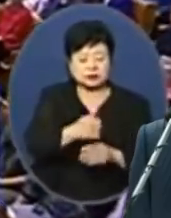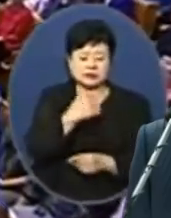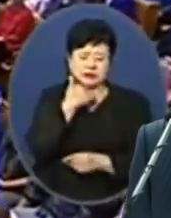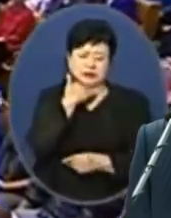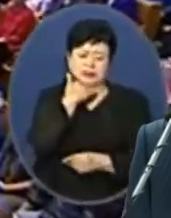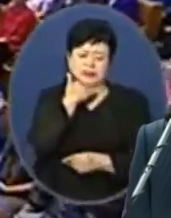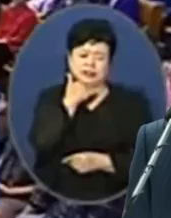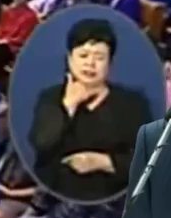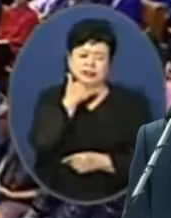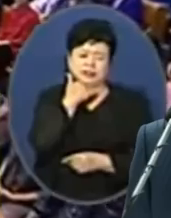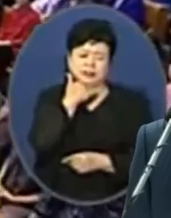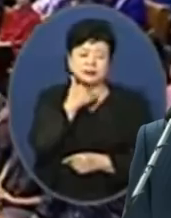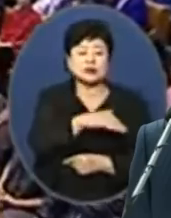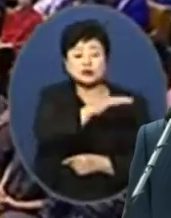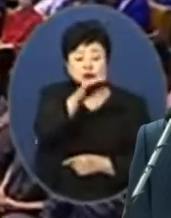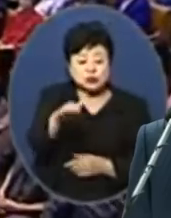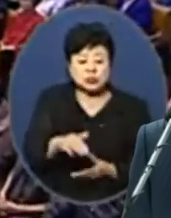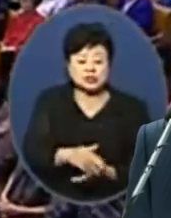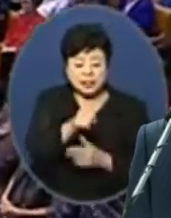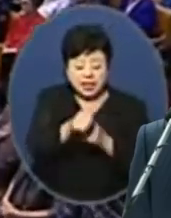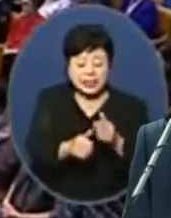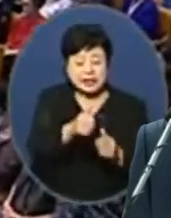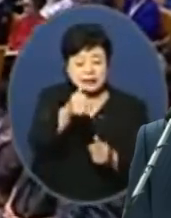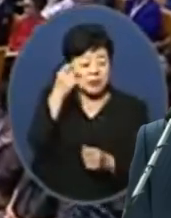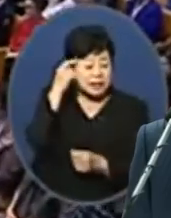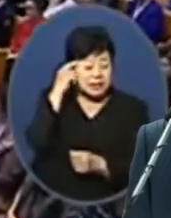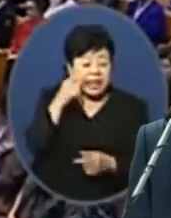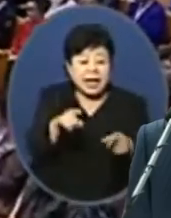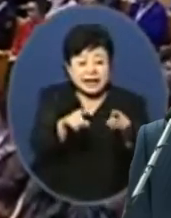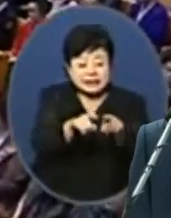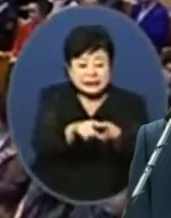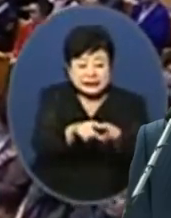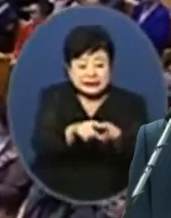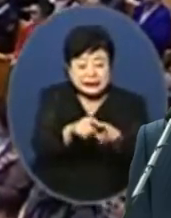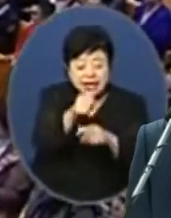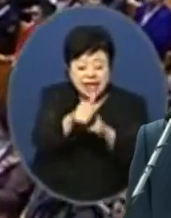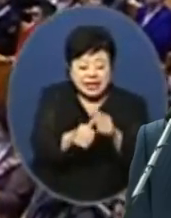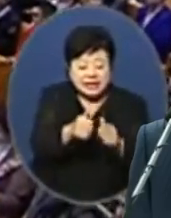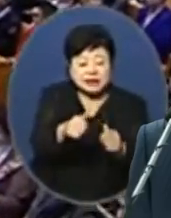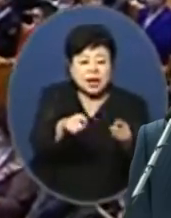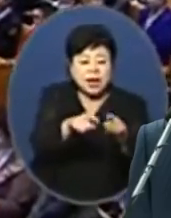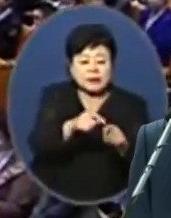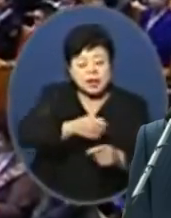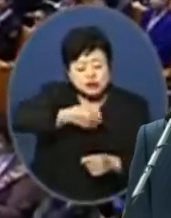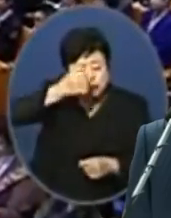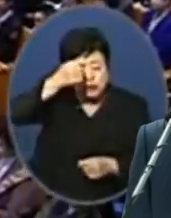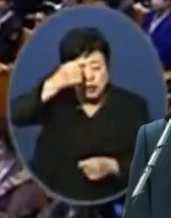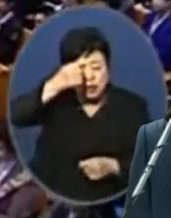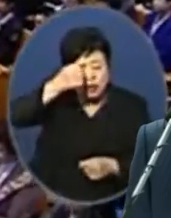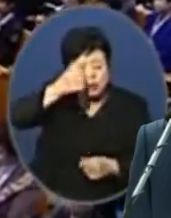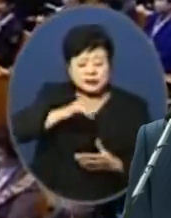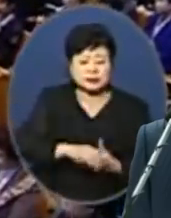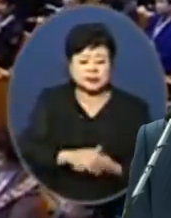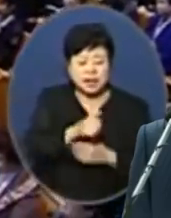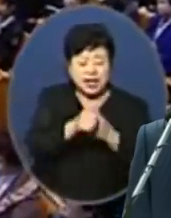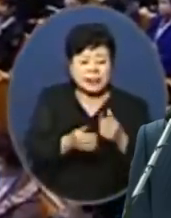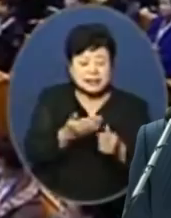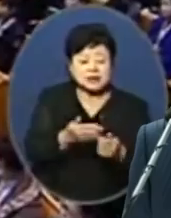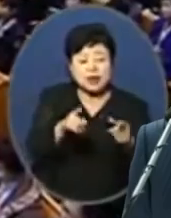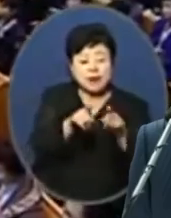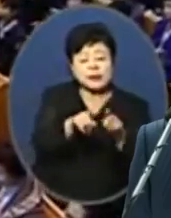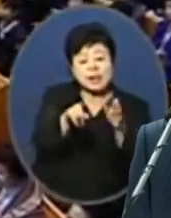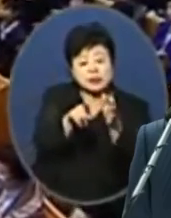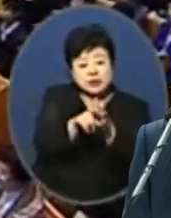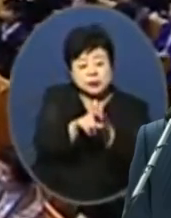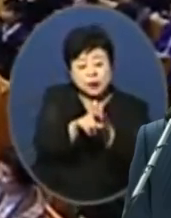기다리는 것입니다. 우리는 하나님과 생각을 같이 하고 하나님과 같이 꿈꾸고 하나님과 함께